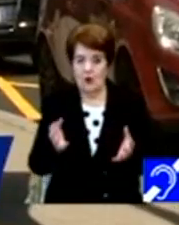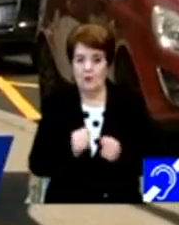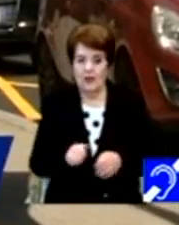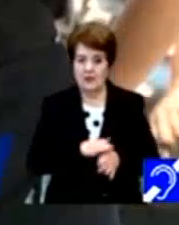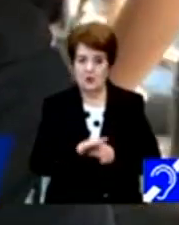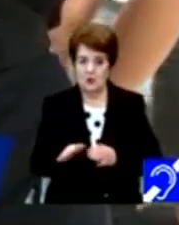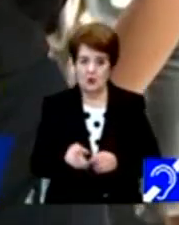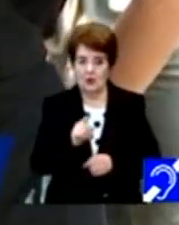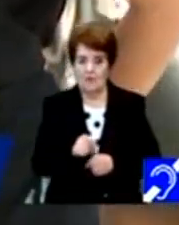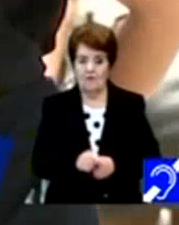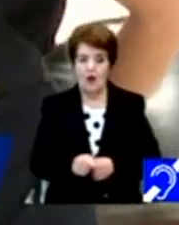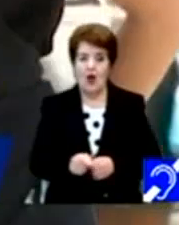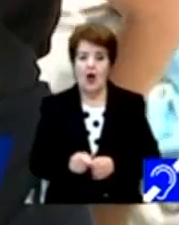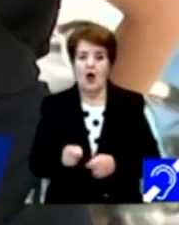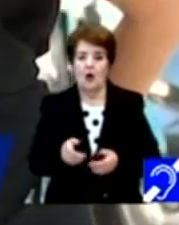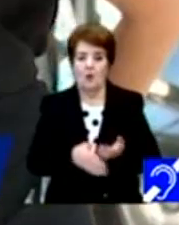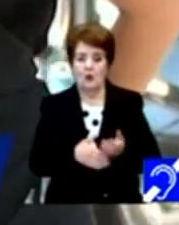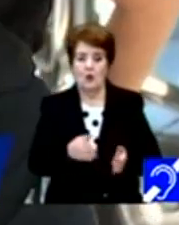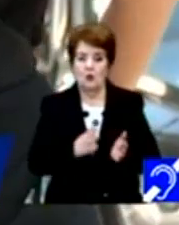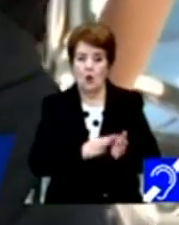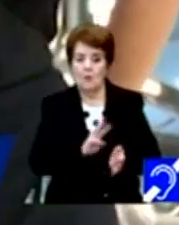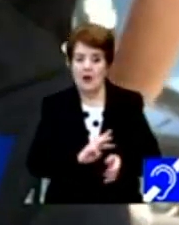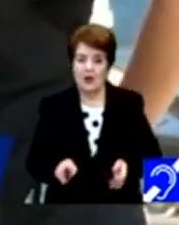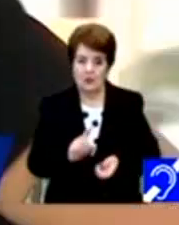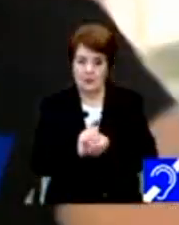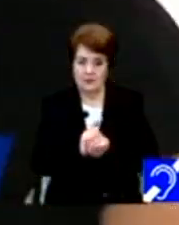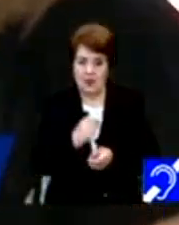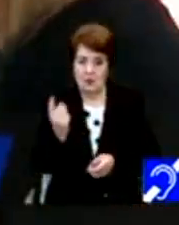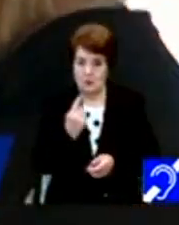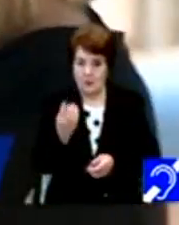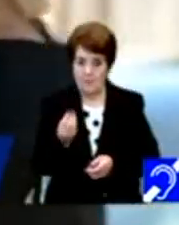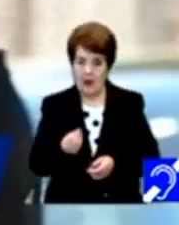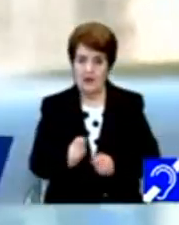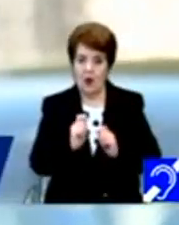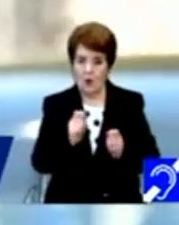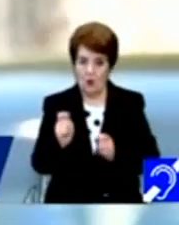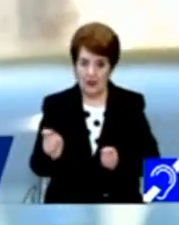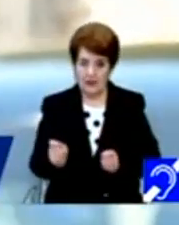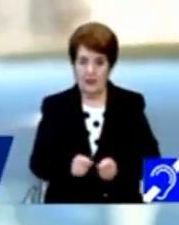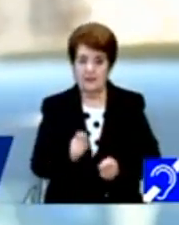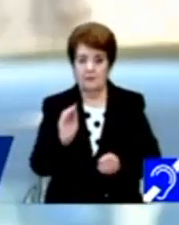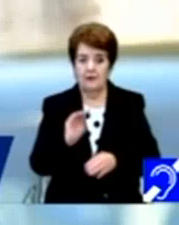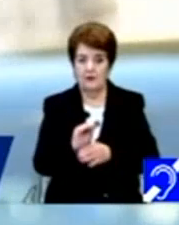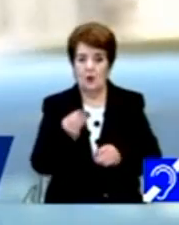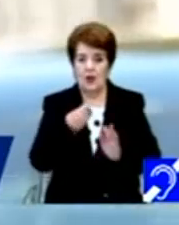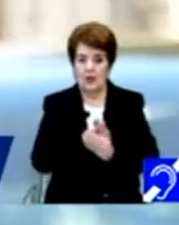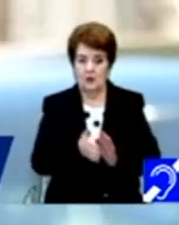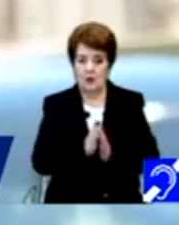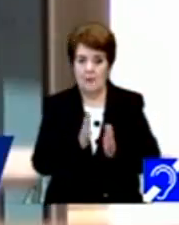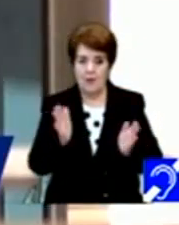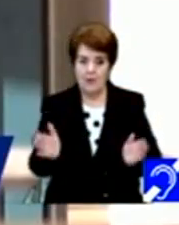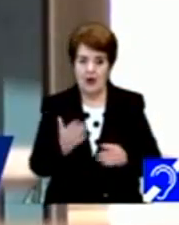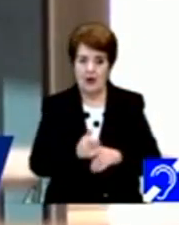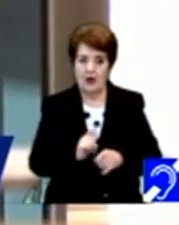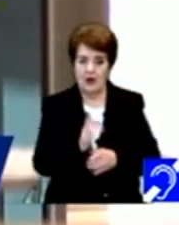executivului comunitar 9 miliarde de euro pentru lupta împotriva șomajului. Banii vor fi acordați pentru acoperirea cheltuielilor tot mai mari pe care